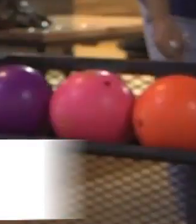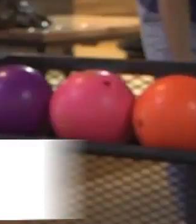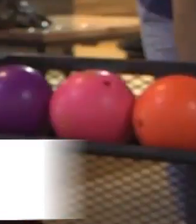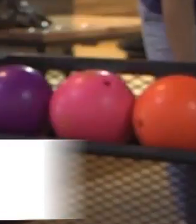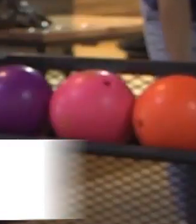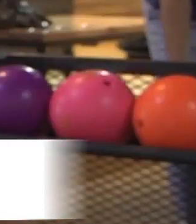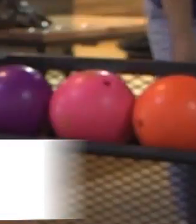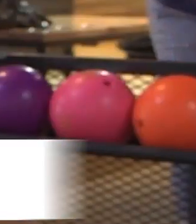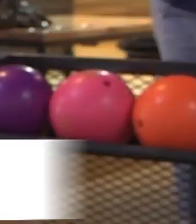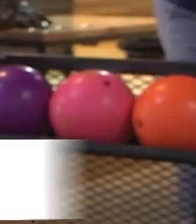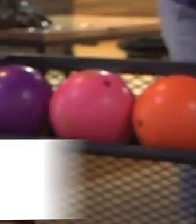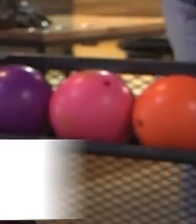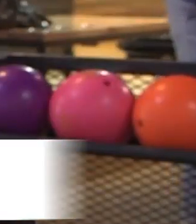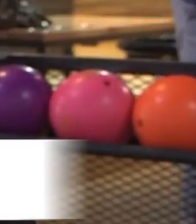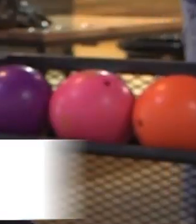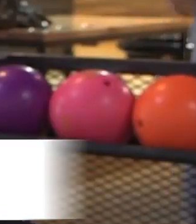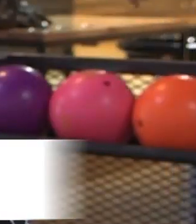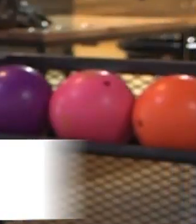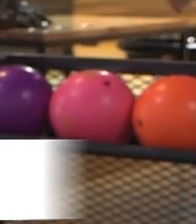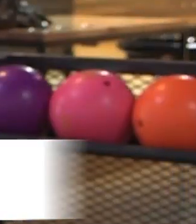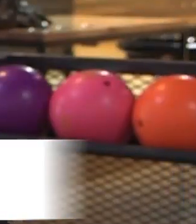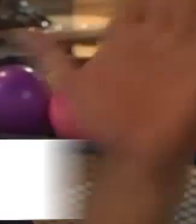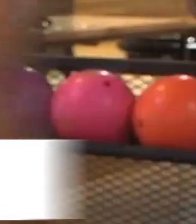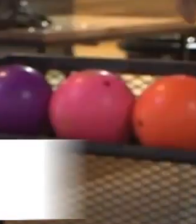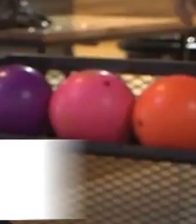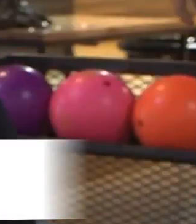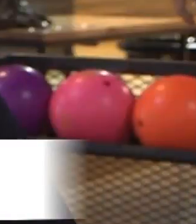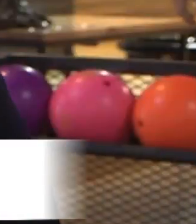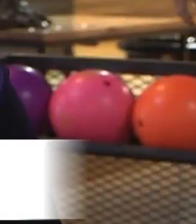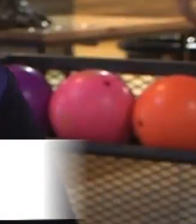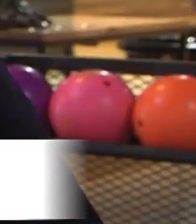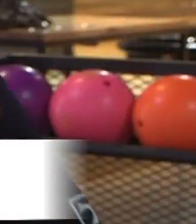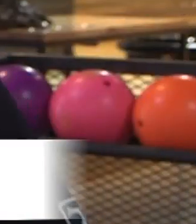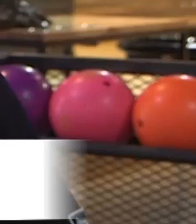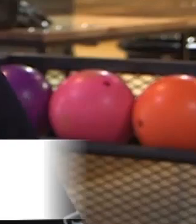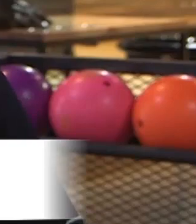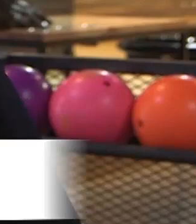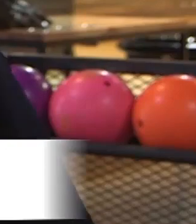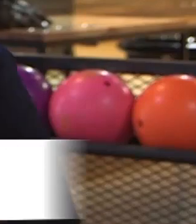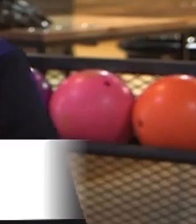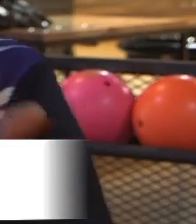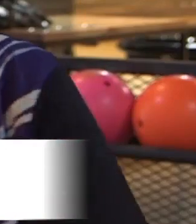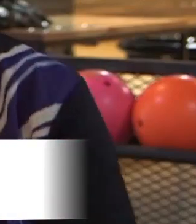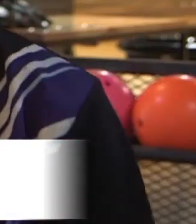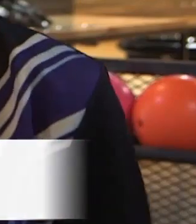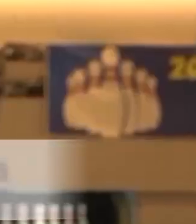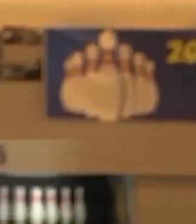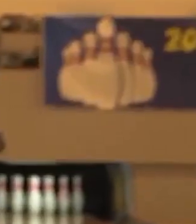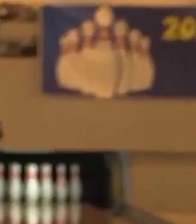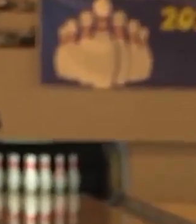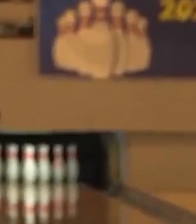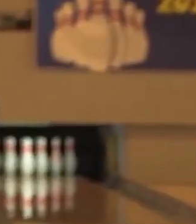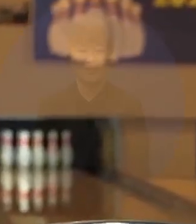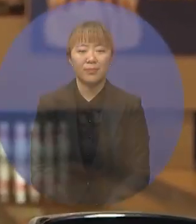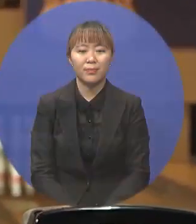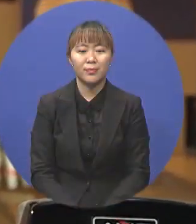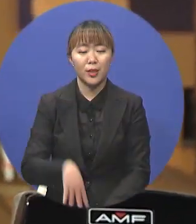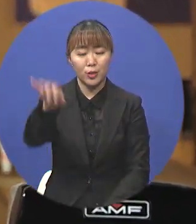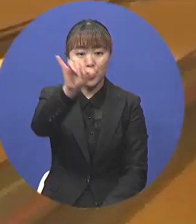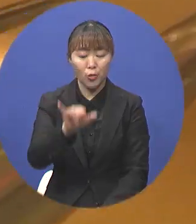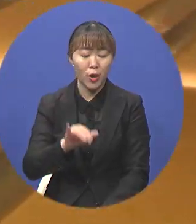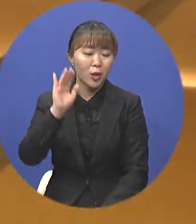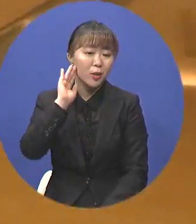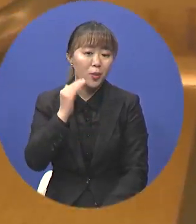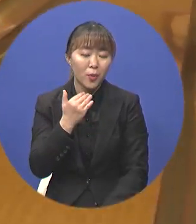나누고 끝으로 좋은 성적으로 다들 마무리하셔서 잘 끝난 것 같습니다. 너무 좋습니다. 전국의